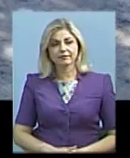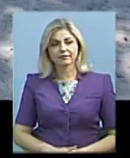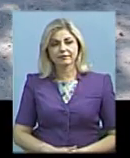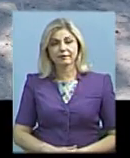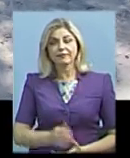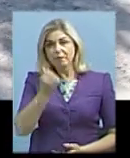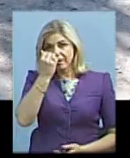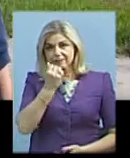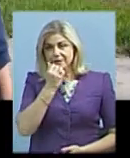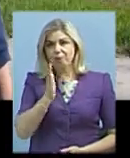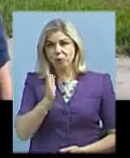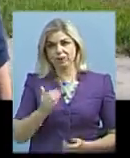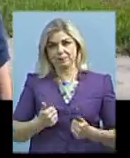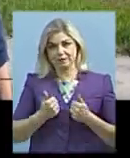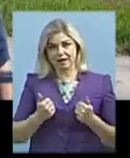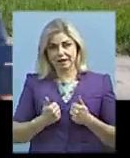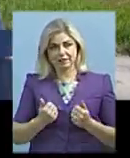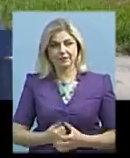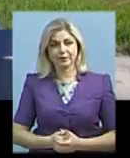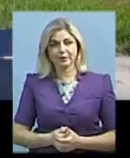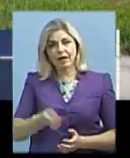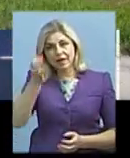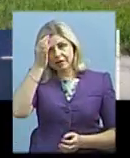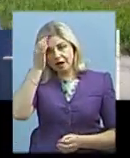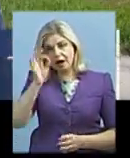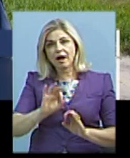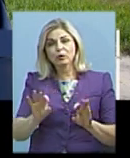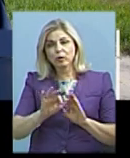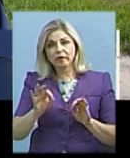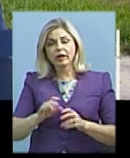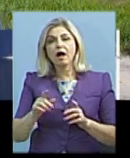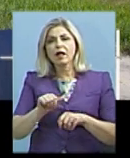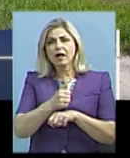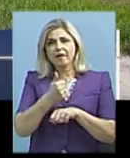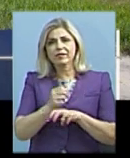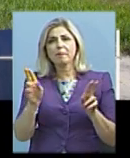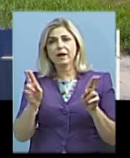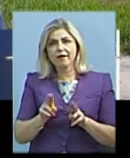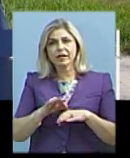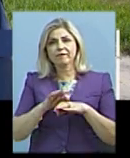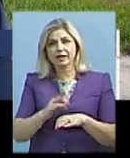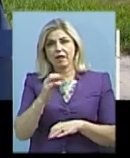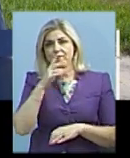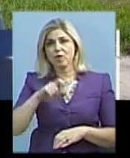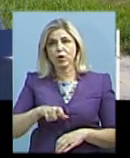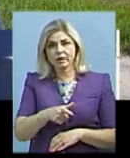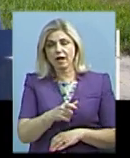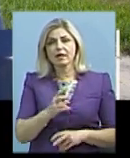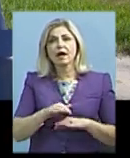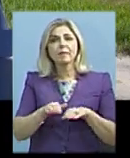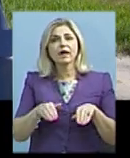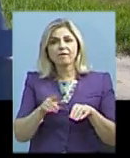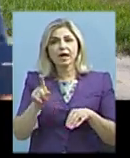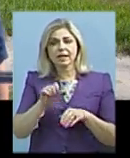Будемо старатися. Нагадуємо основні правила безпеки поводження на воді, а саме – не запливати за буйки, довго